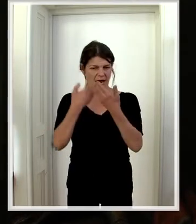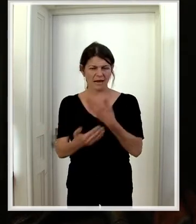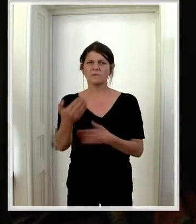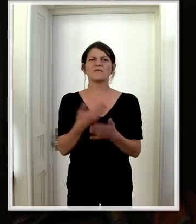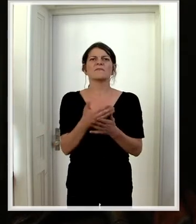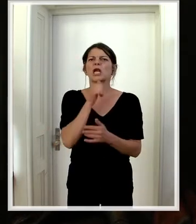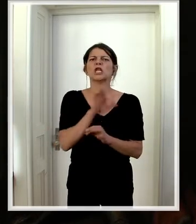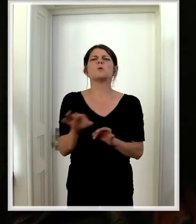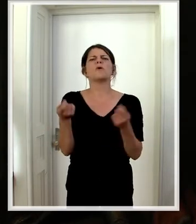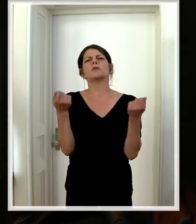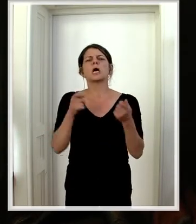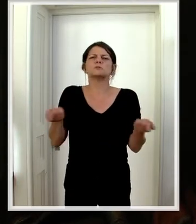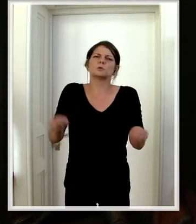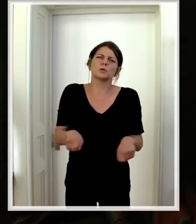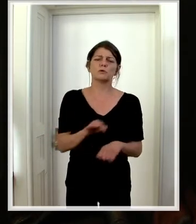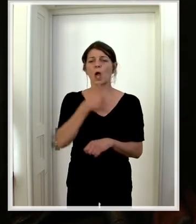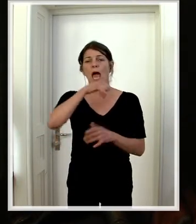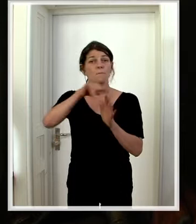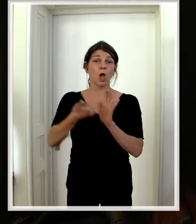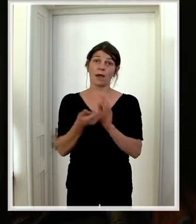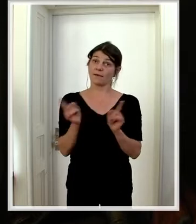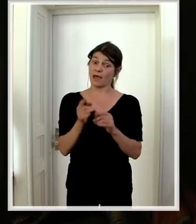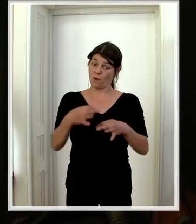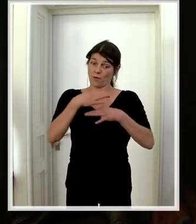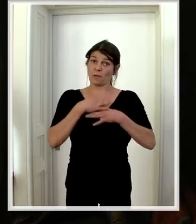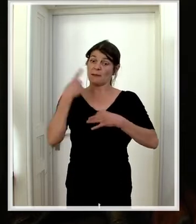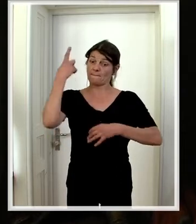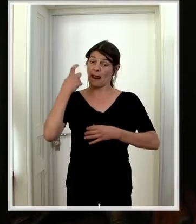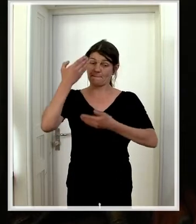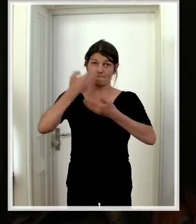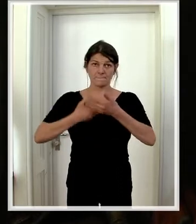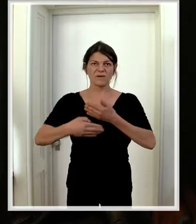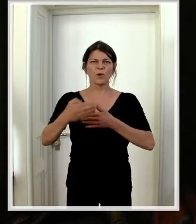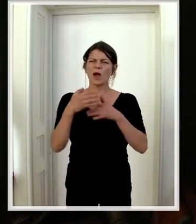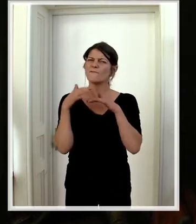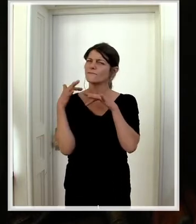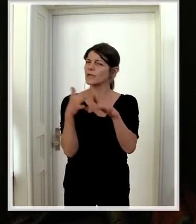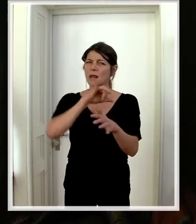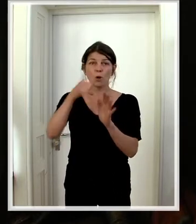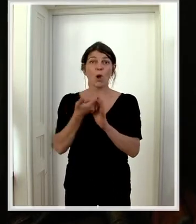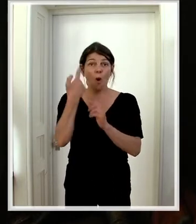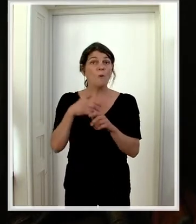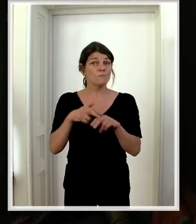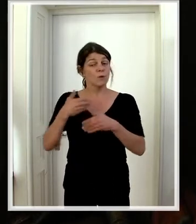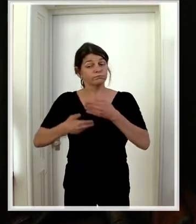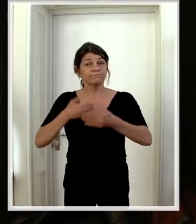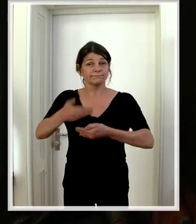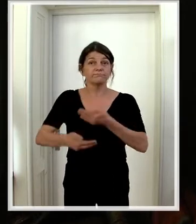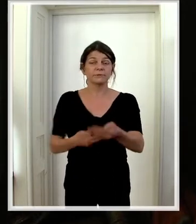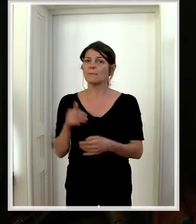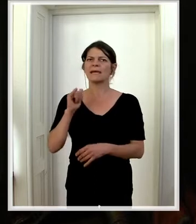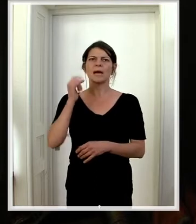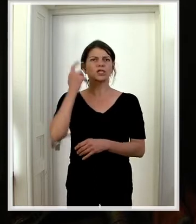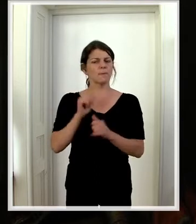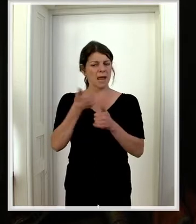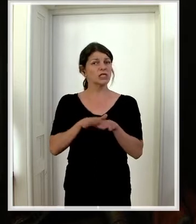ein Finanzbeschluss für ein Projekt, sondern für mich ist das ein Startschuss für viele, die folgen sollen. Natürlich startet es immer mit einem